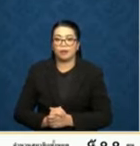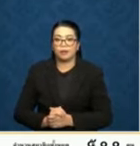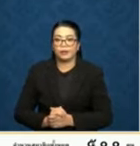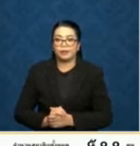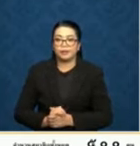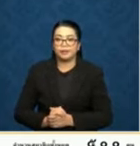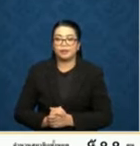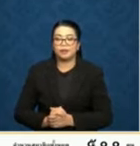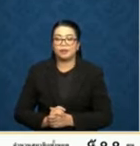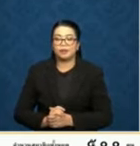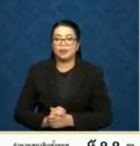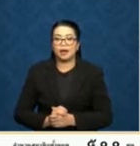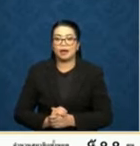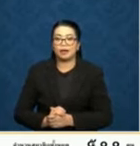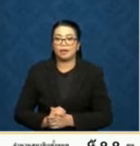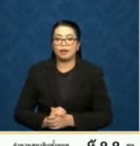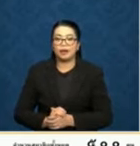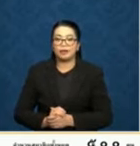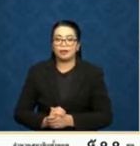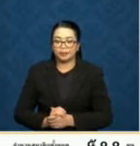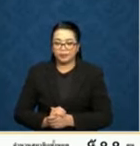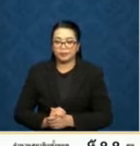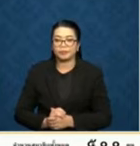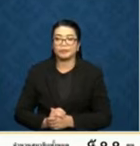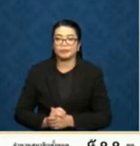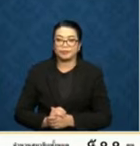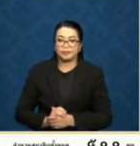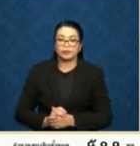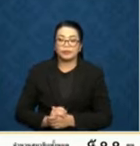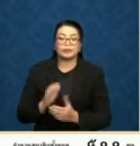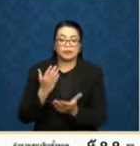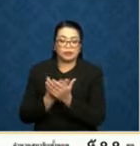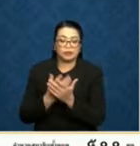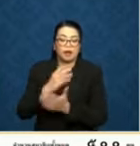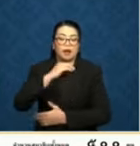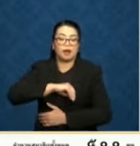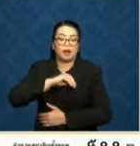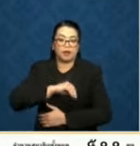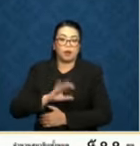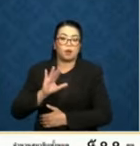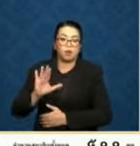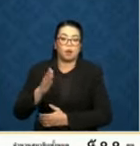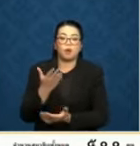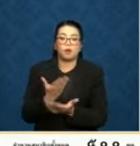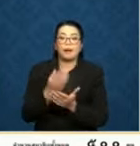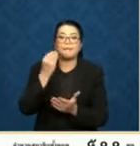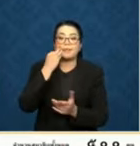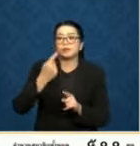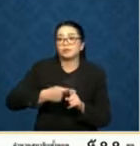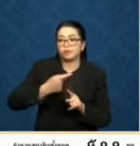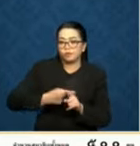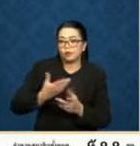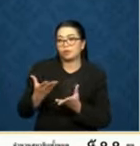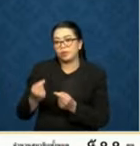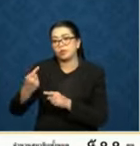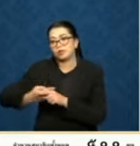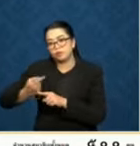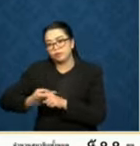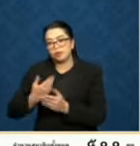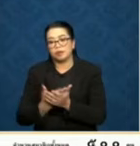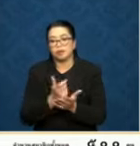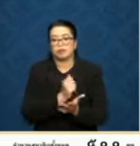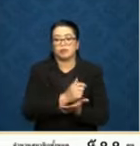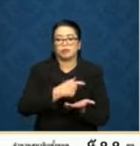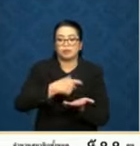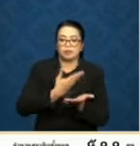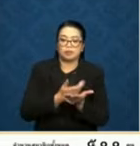3 ล้าน บาทนอกจากนั้นเอง ในส่วนของเงินรายได้ของการเคหาจะต้องแ่งออกเป็นรายใจเพื่